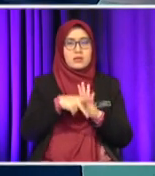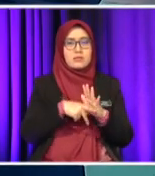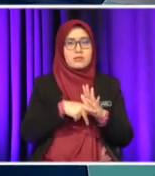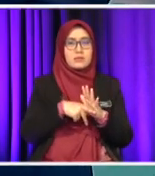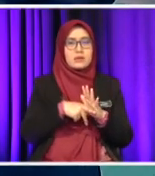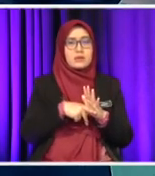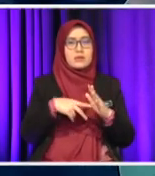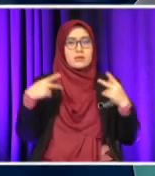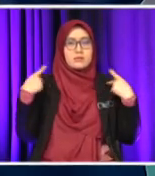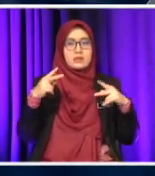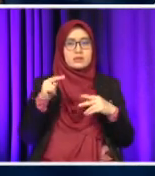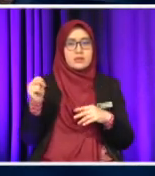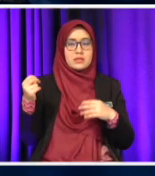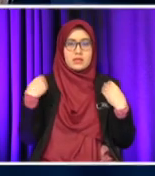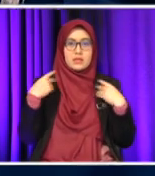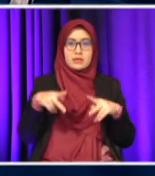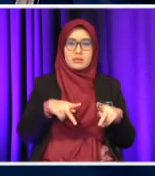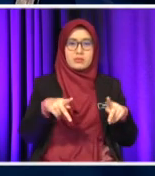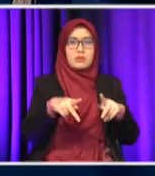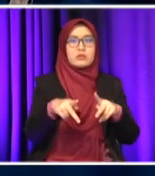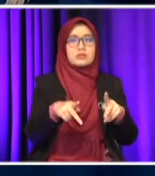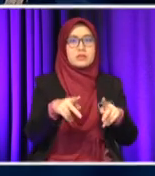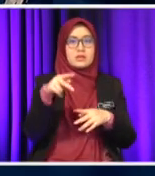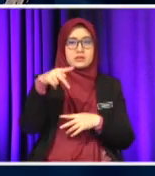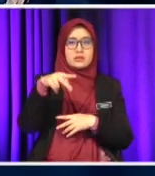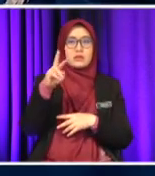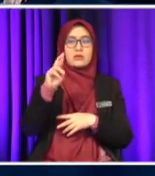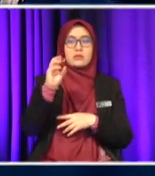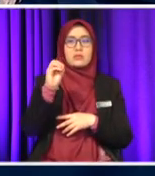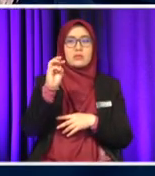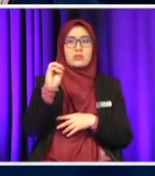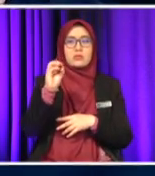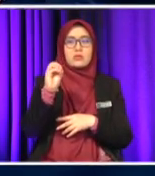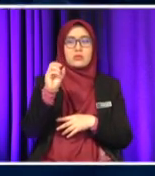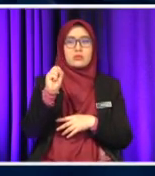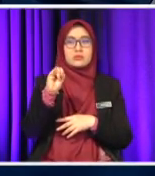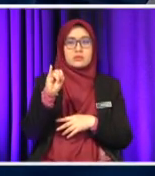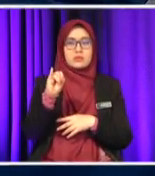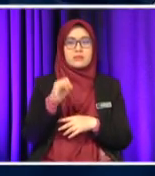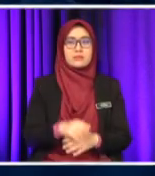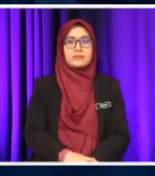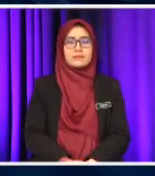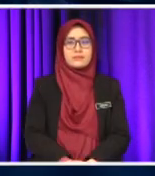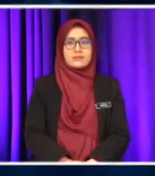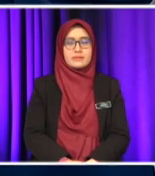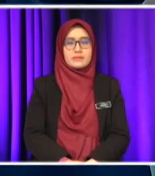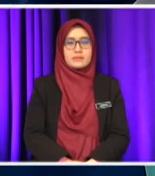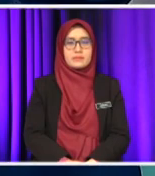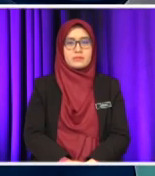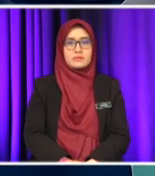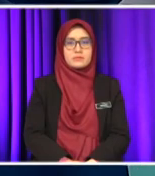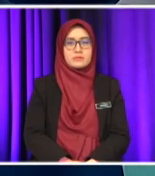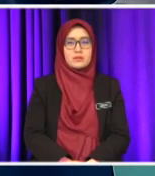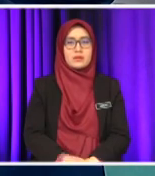jadi promosi itu terdapat dalam yang ada satu pengaruh yang disebut pengiklanan